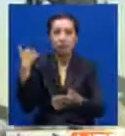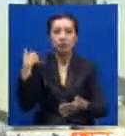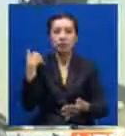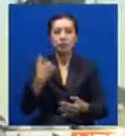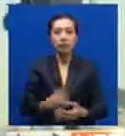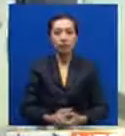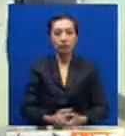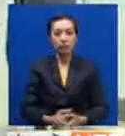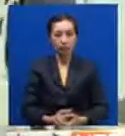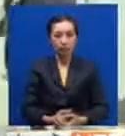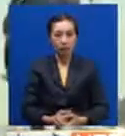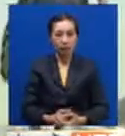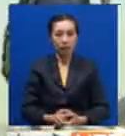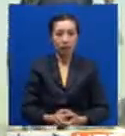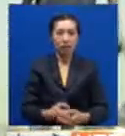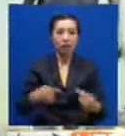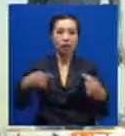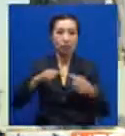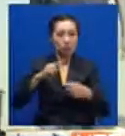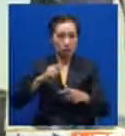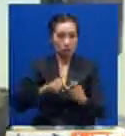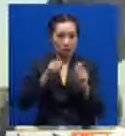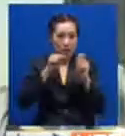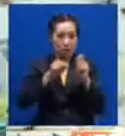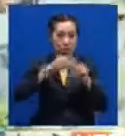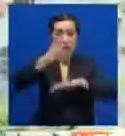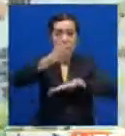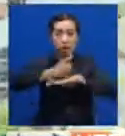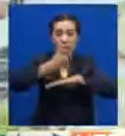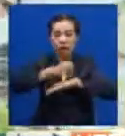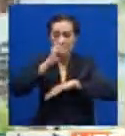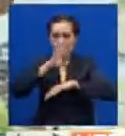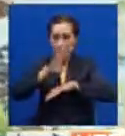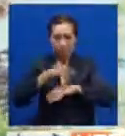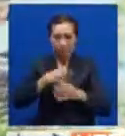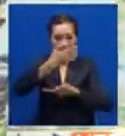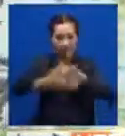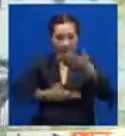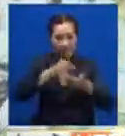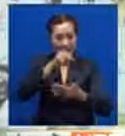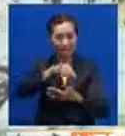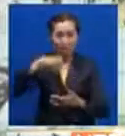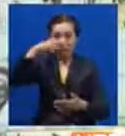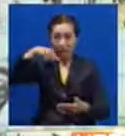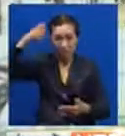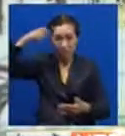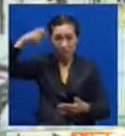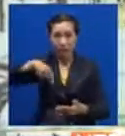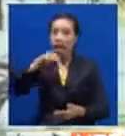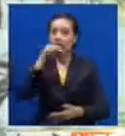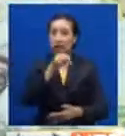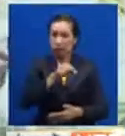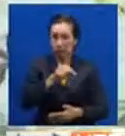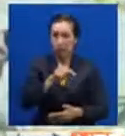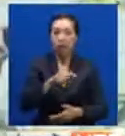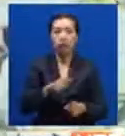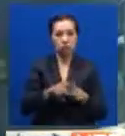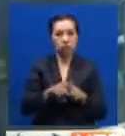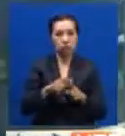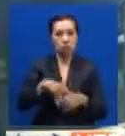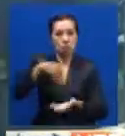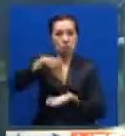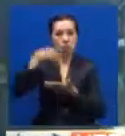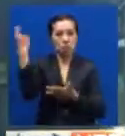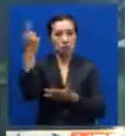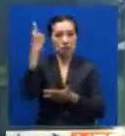จาก 11ประสงค์ล่าอ่อนในอำเภอพบพระก็บอกว่าตลาดนัด 2แผ่นดินไทยเม้นมาแห่งนี้เนี่ยถือว่าเป็นอีกหนึ่งสถานที่ท่อง